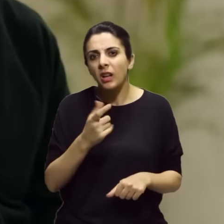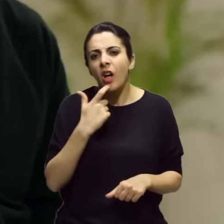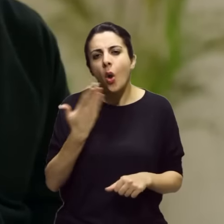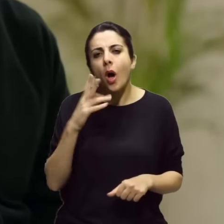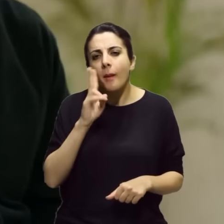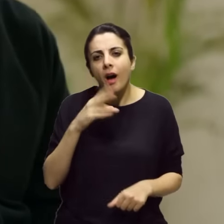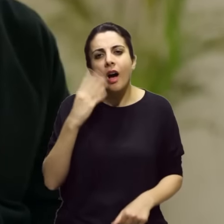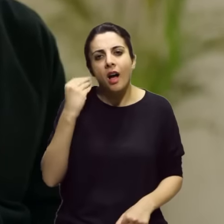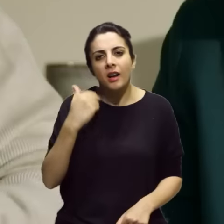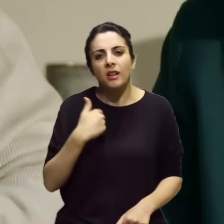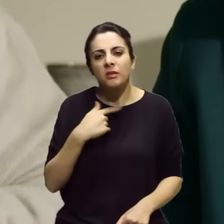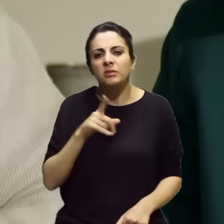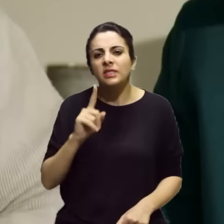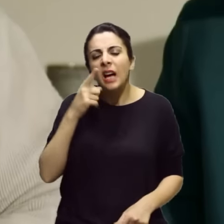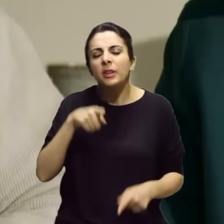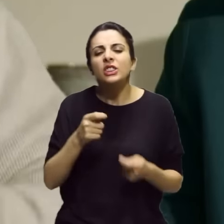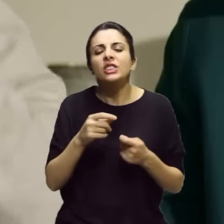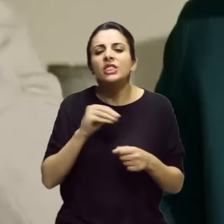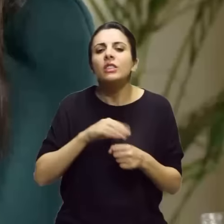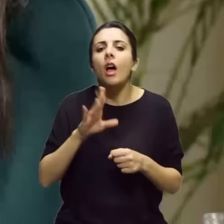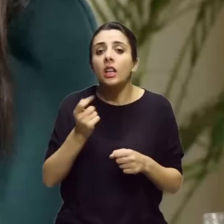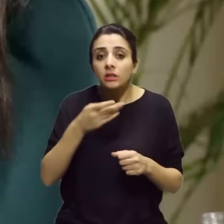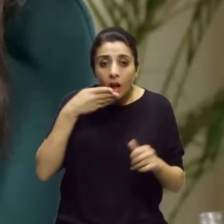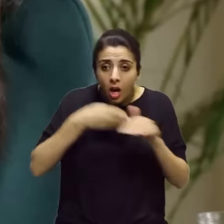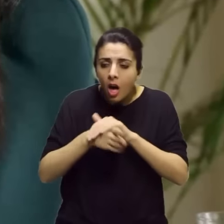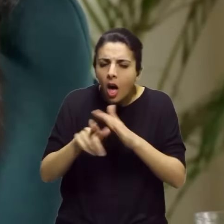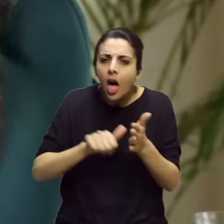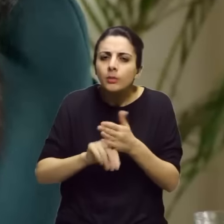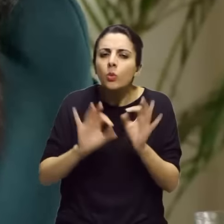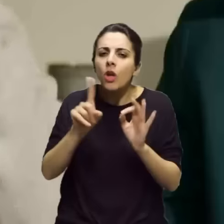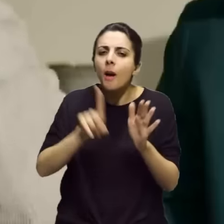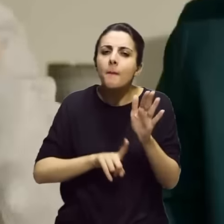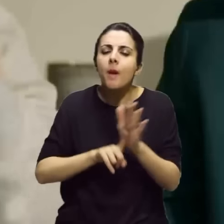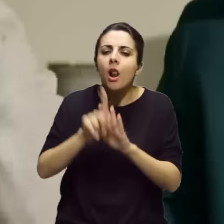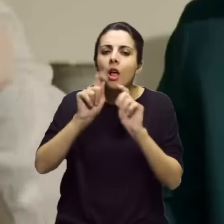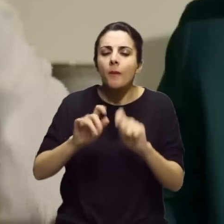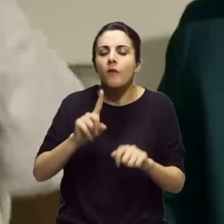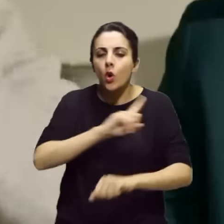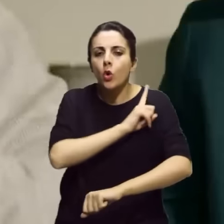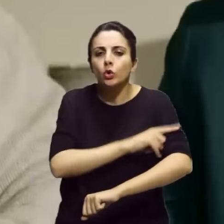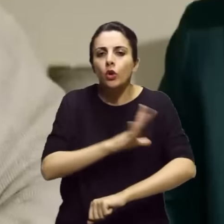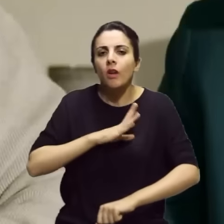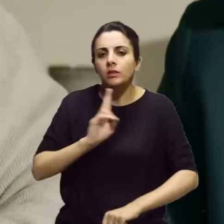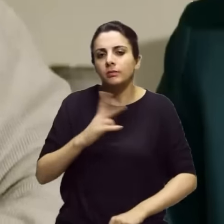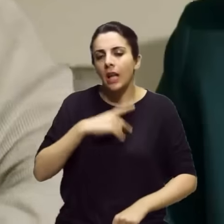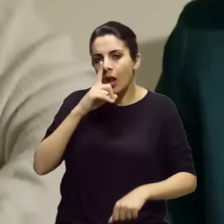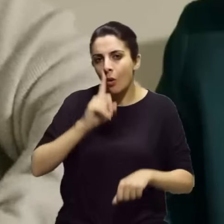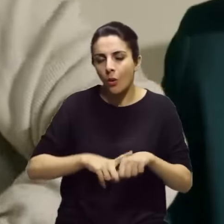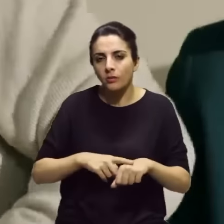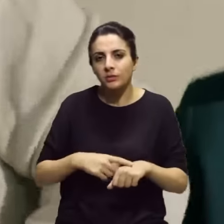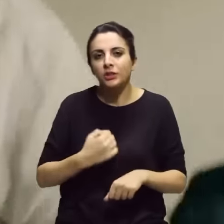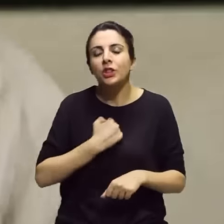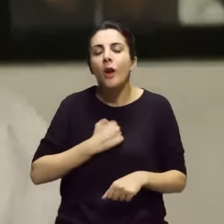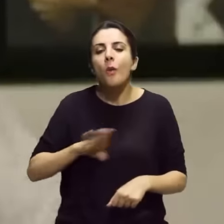yıllar önce sezmiştim bunu. Sadece bu iş için söylemiyorum. Sen hangi işe elini atarsan at, mutlaka onun altından kalkacak güce ve enerjiye sahipsin.